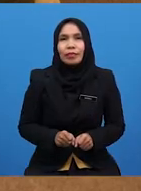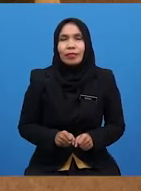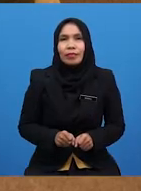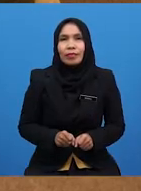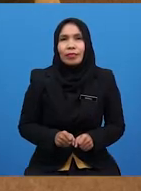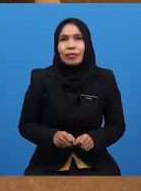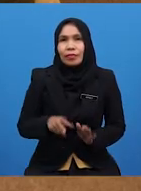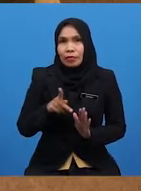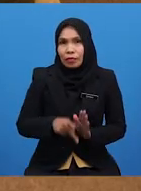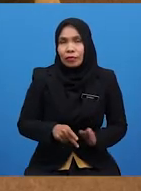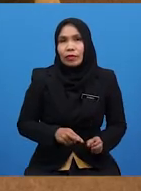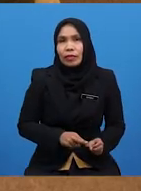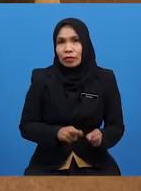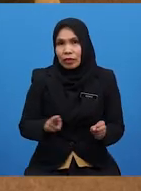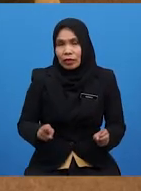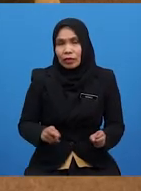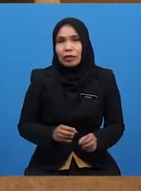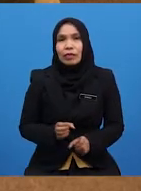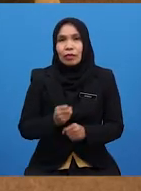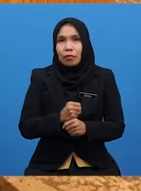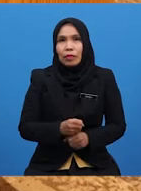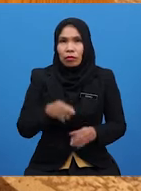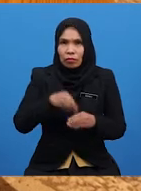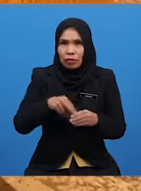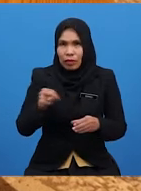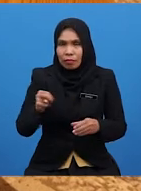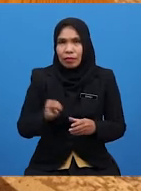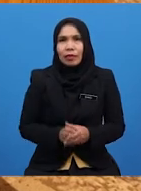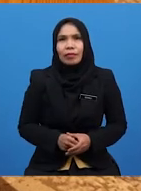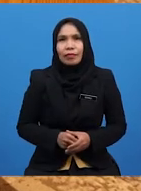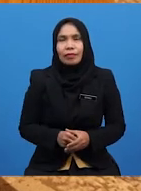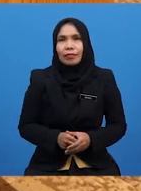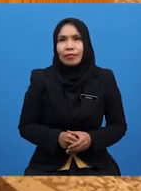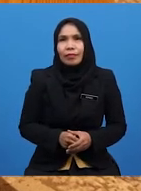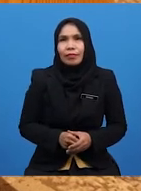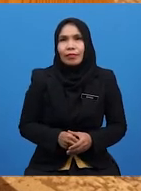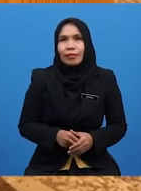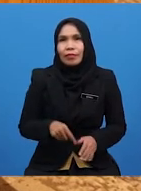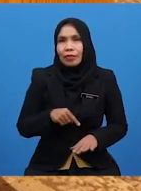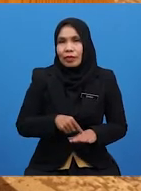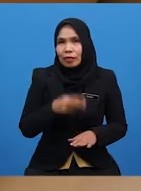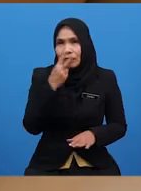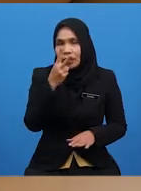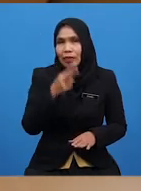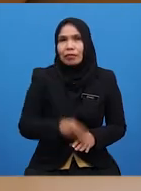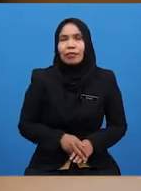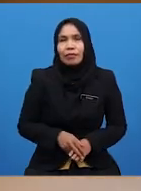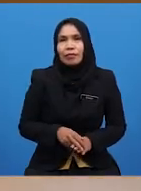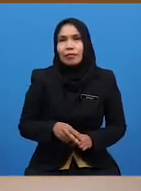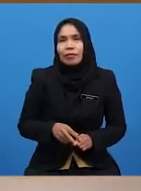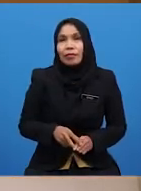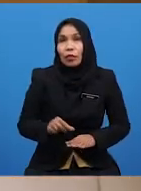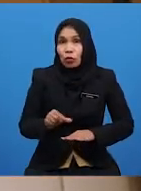mereka bentuk dalaman dilihat menggunakan kepakaran mereka untuk memilih jenis perabot yang